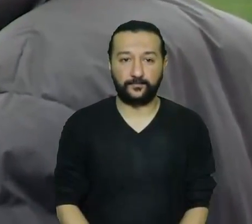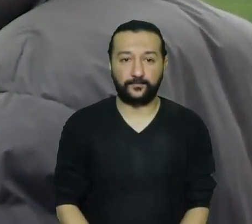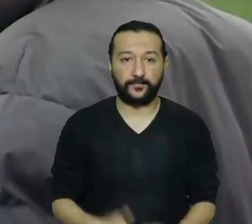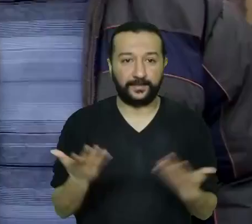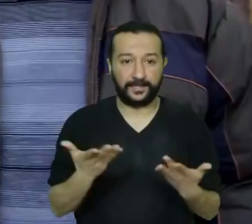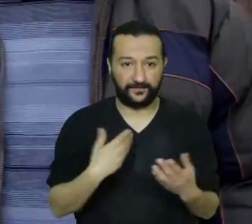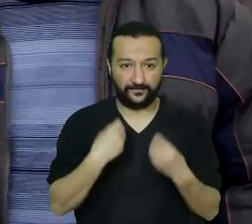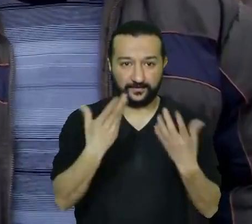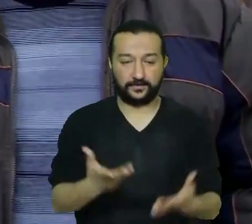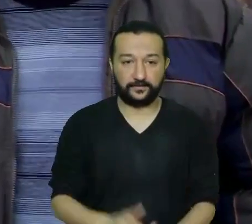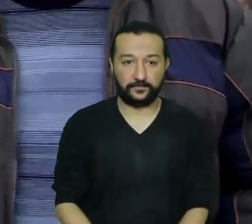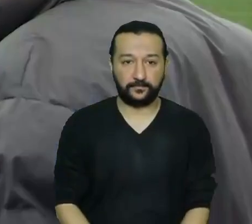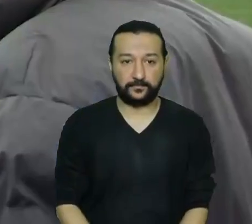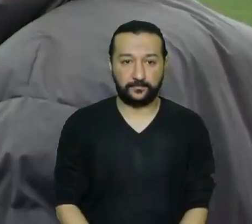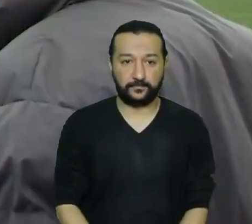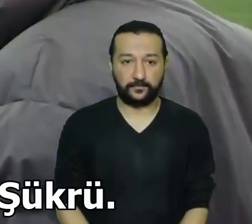Neler mi vereceğim?